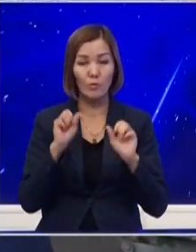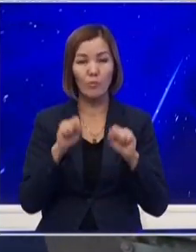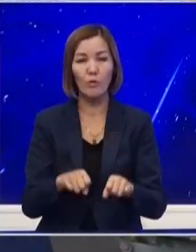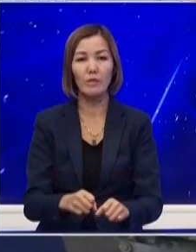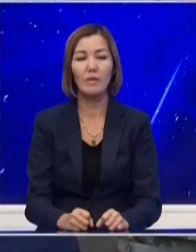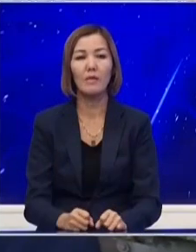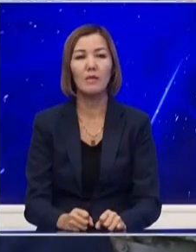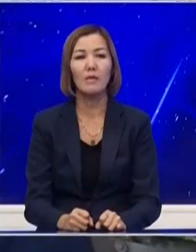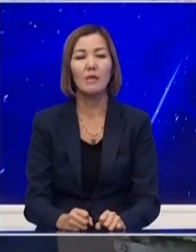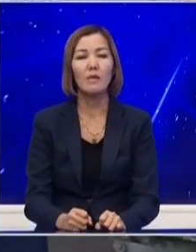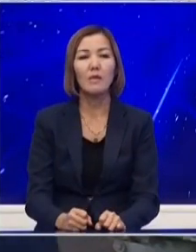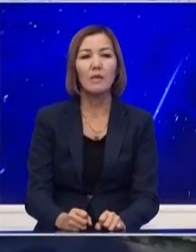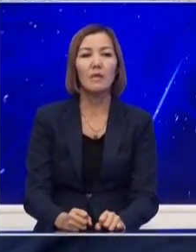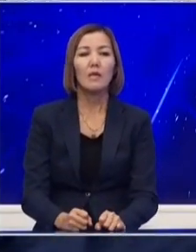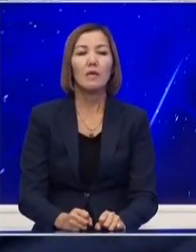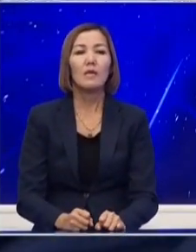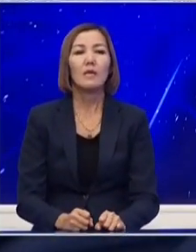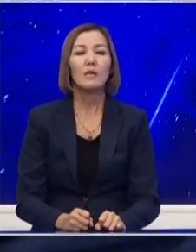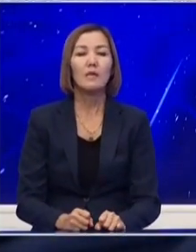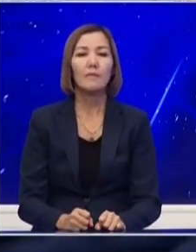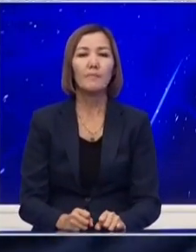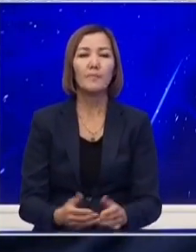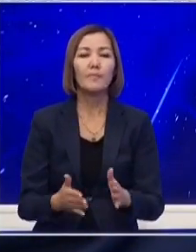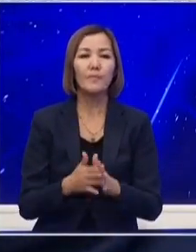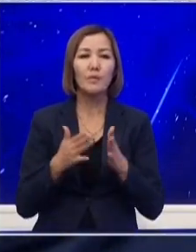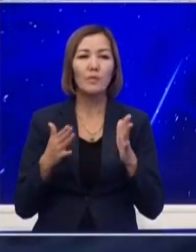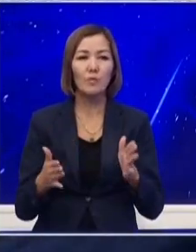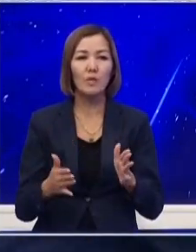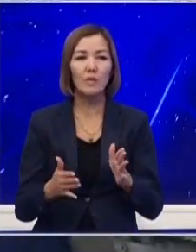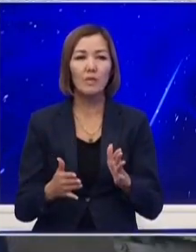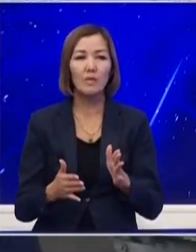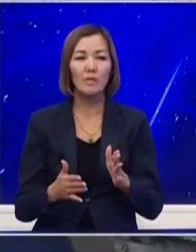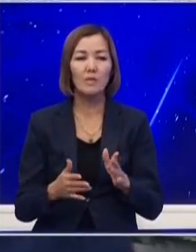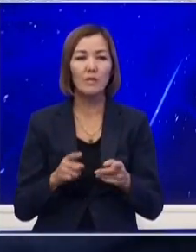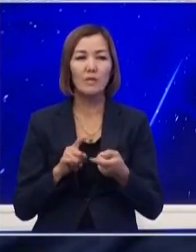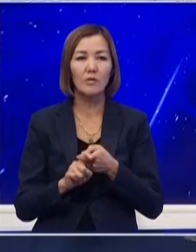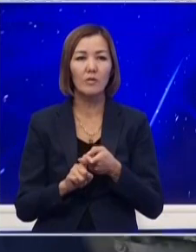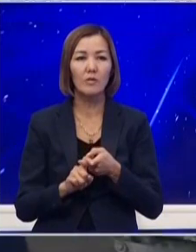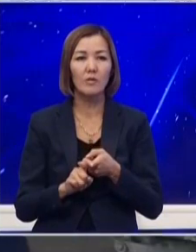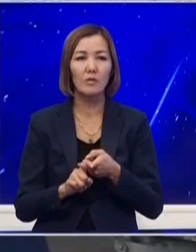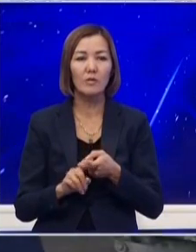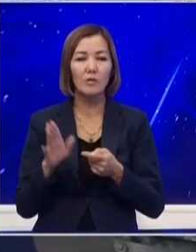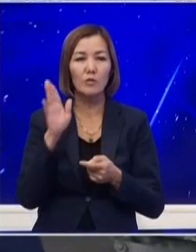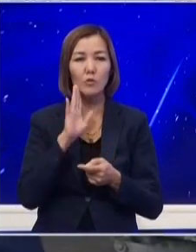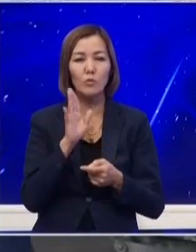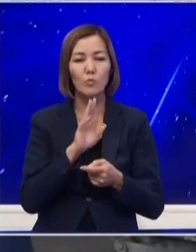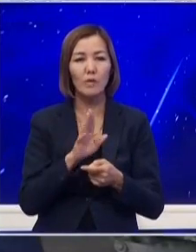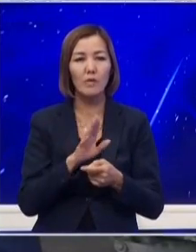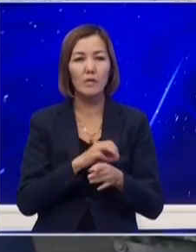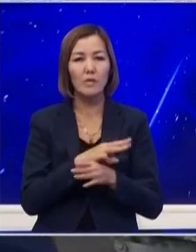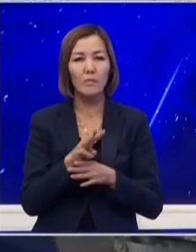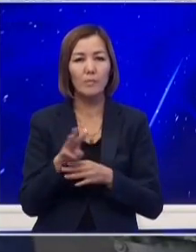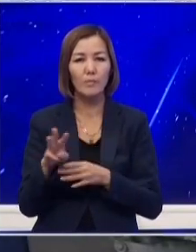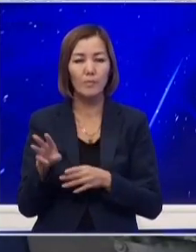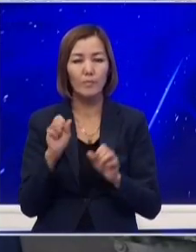Соны қалған нәрсені сол жерде сол аға үлкен МЧС шақырмай-ақ, соны бүкіл толық соны сумен құйып тастауға болады. Әрине,